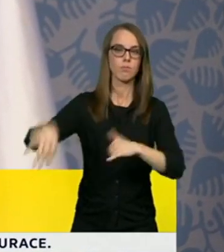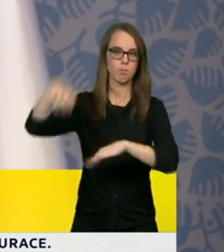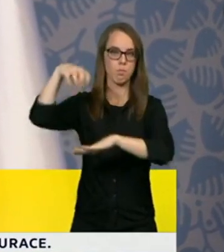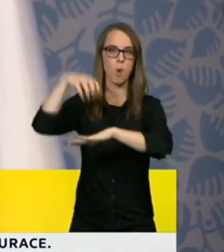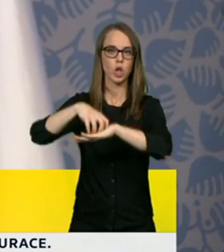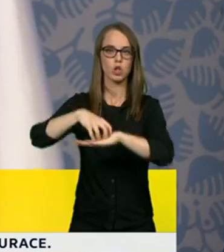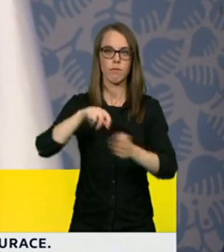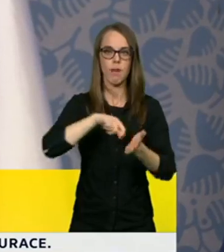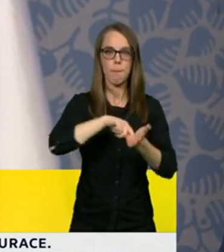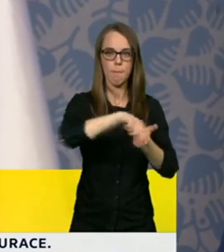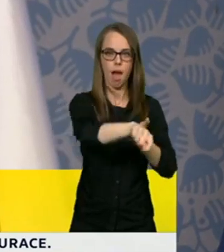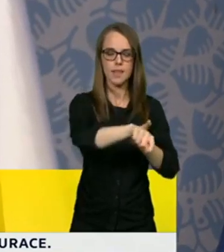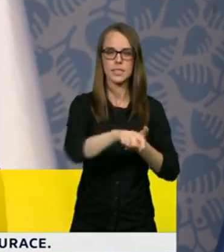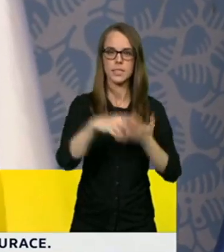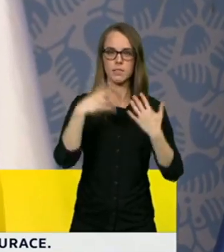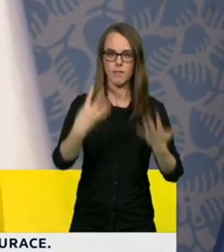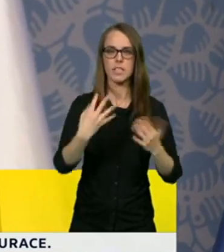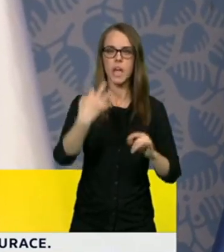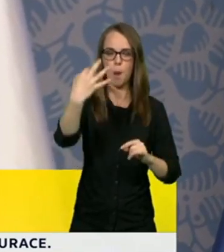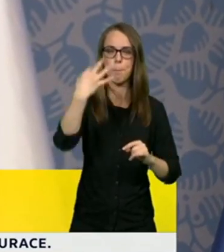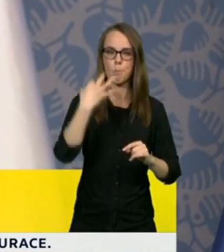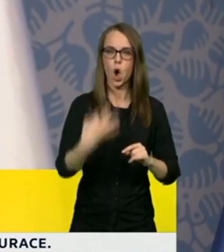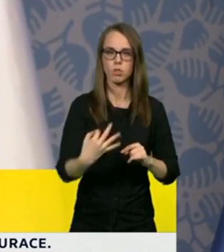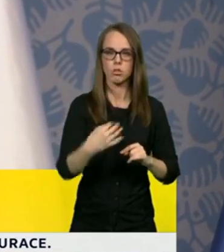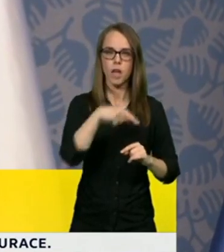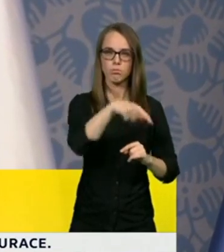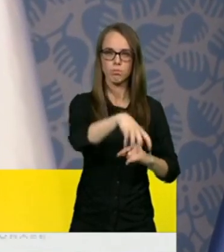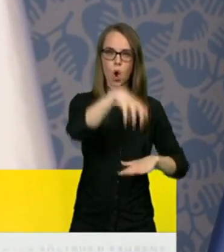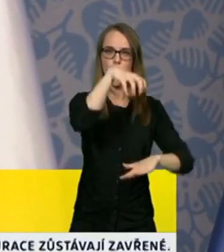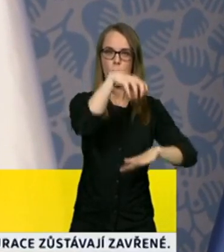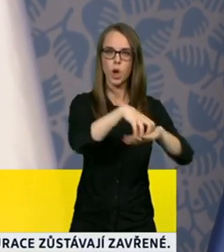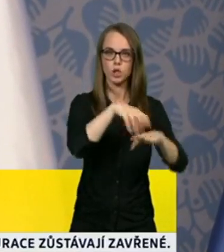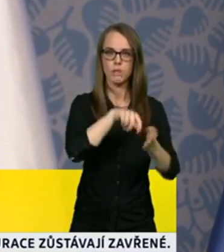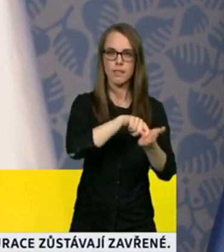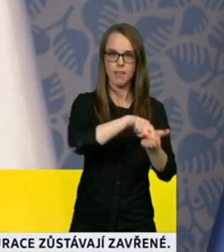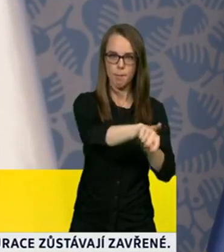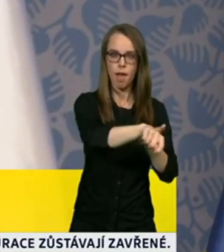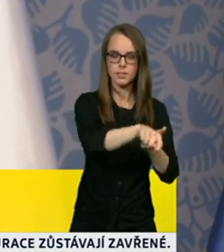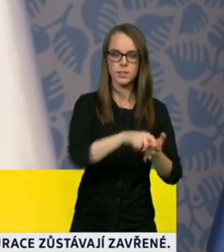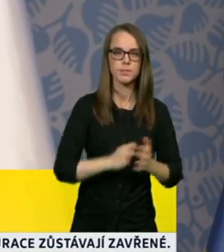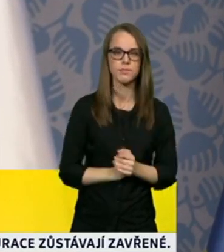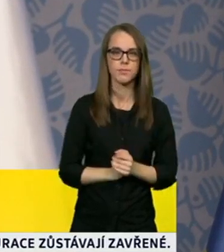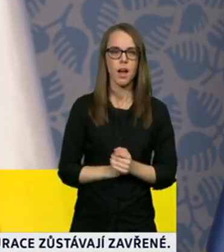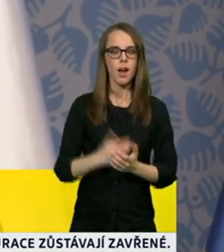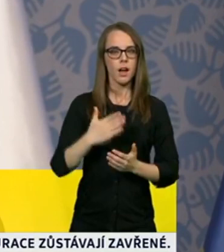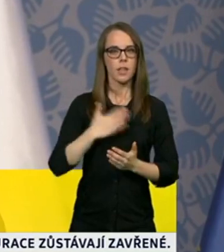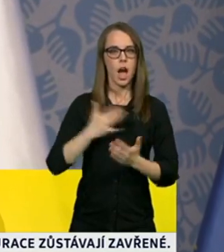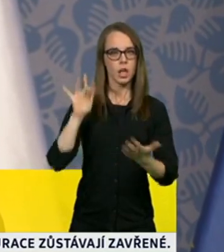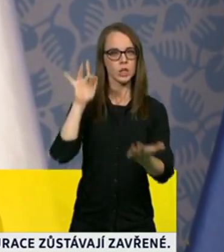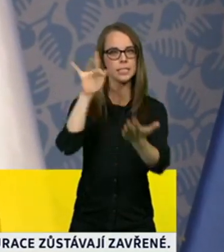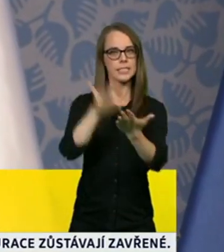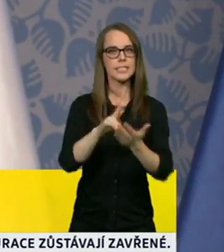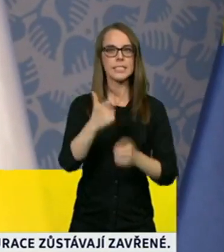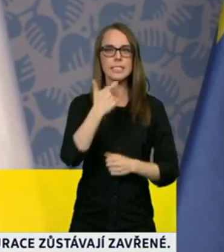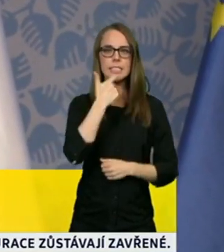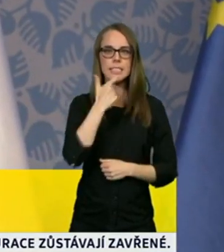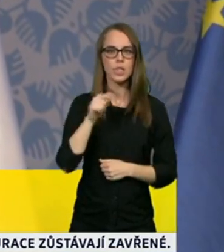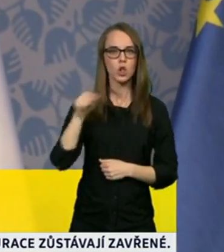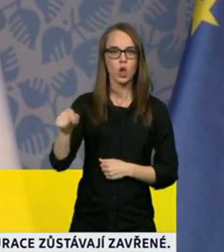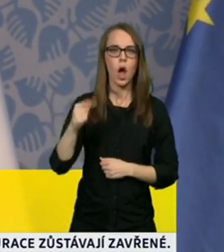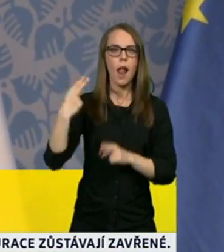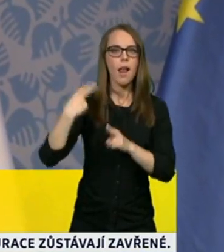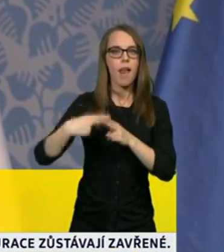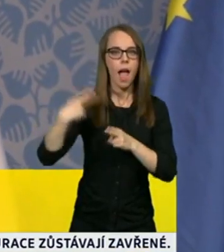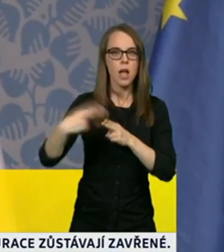90% z veřejného zdravotního pojištění. Naším cílem je, abychom zajistili další dostupnost tohoto léčebného konopí pro pacienty,